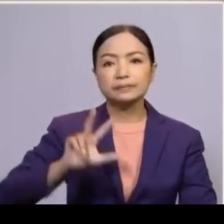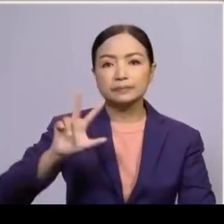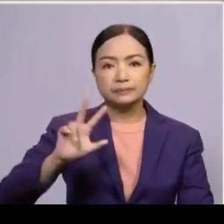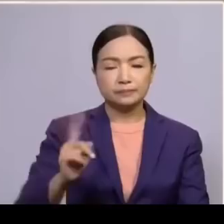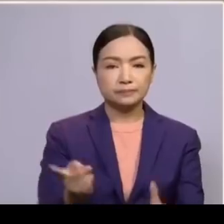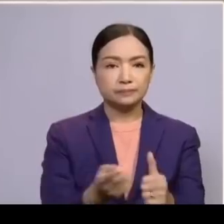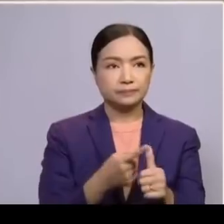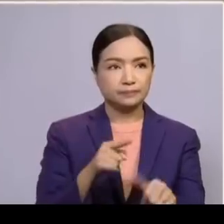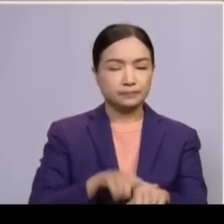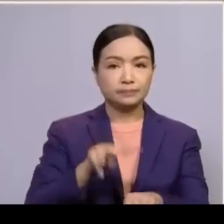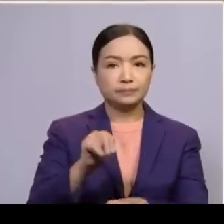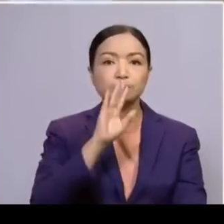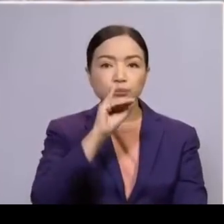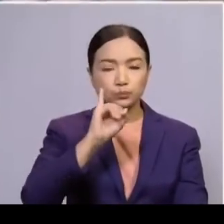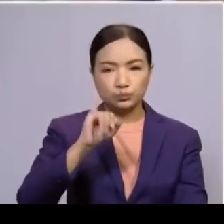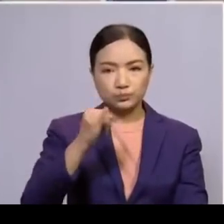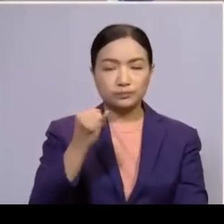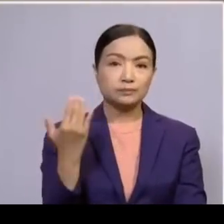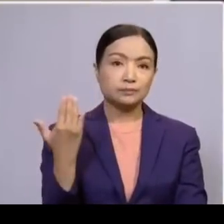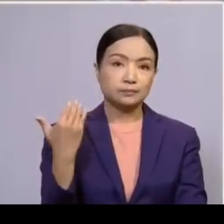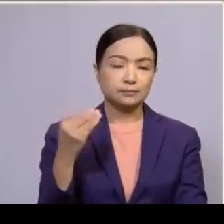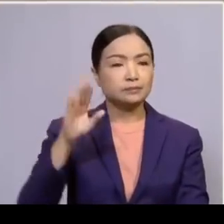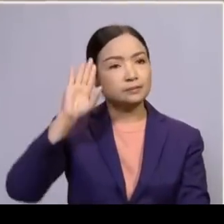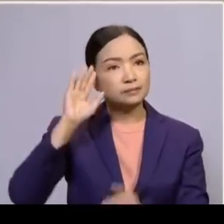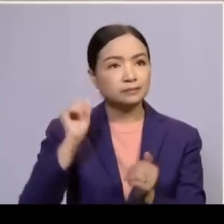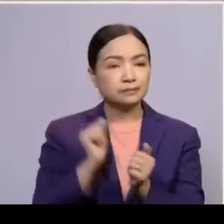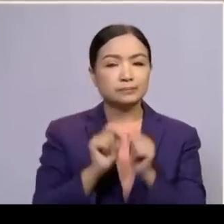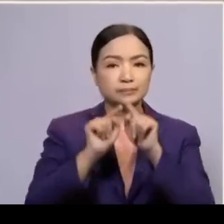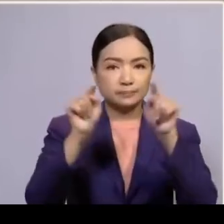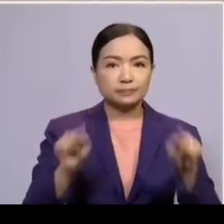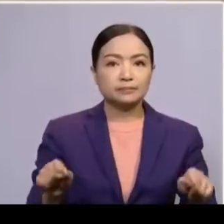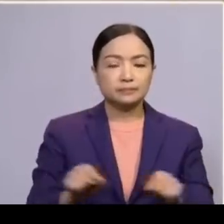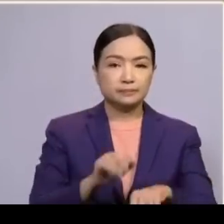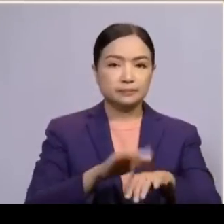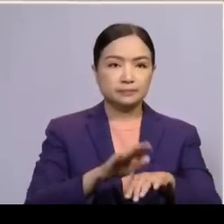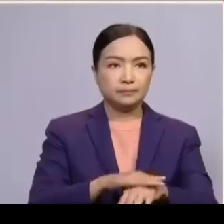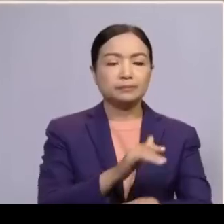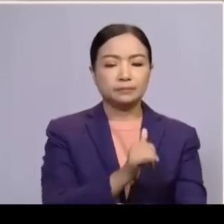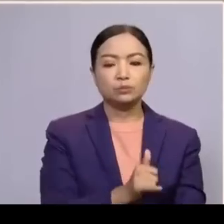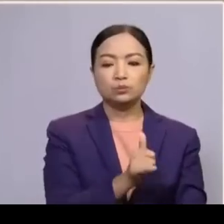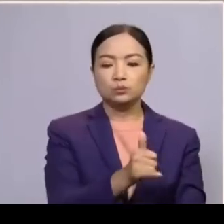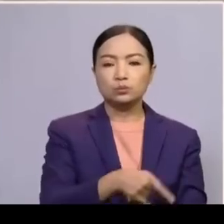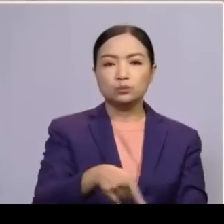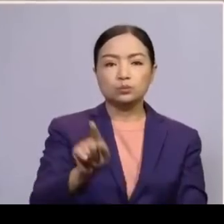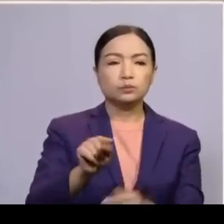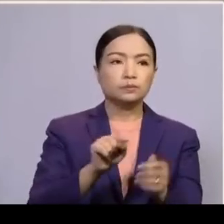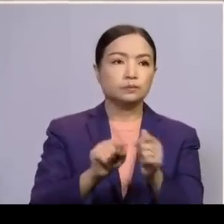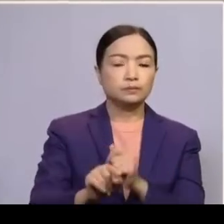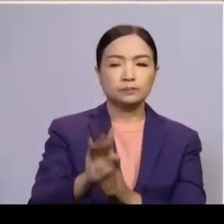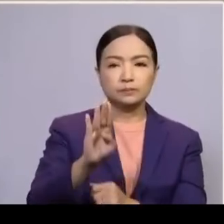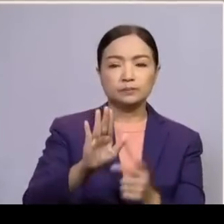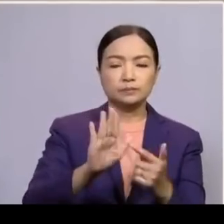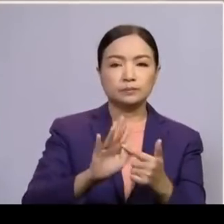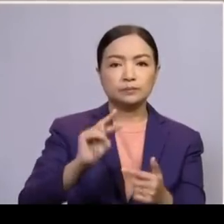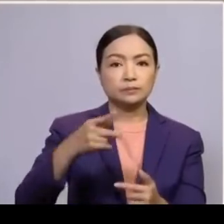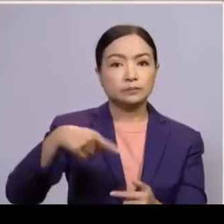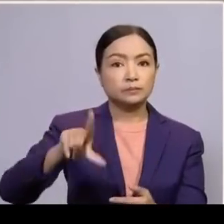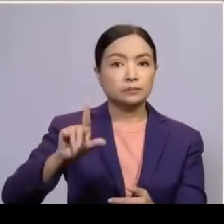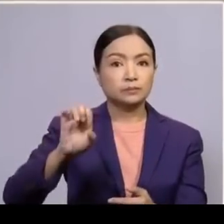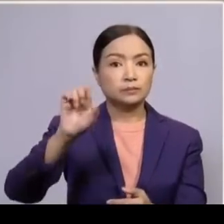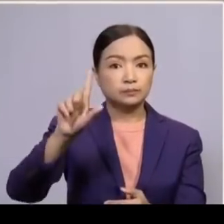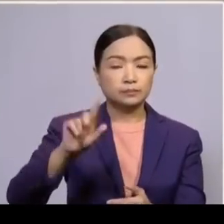แรกนัดด้วยวาจาวันจันทร์ที่ผ่านมาตำรวจก็เลยออกหมายเรียกส่งไปที่ภูมิลำเนาในอำเภอบางพลีจังหวัดสมุทรปราการ